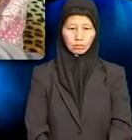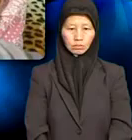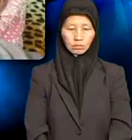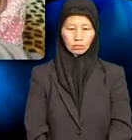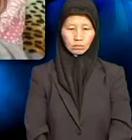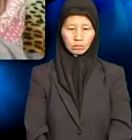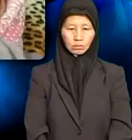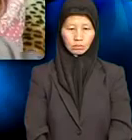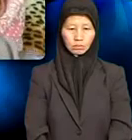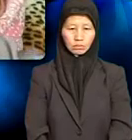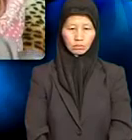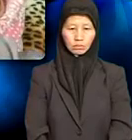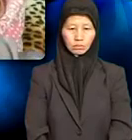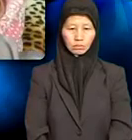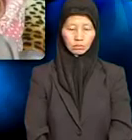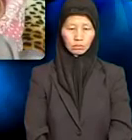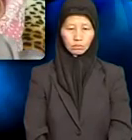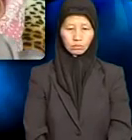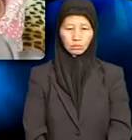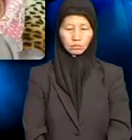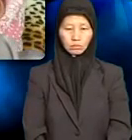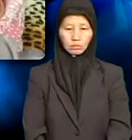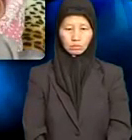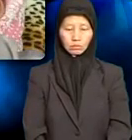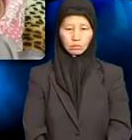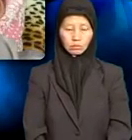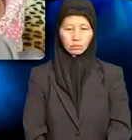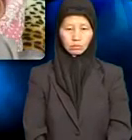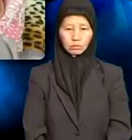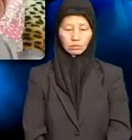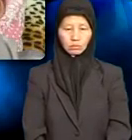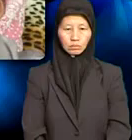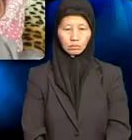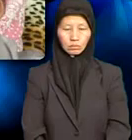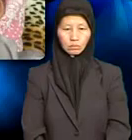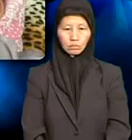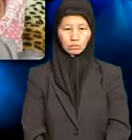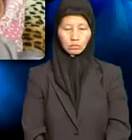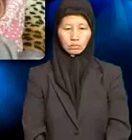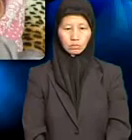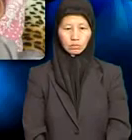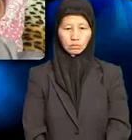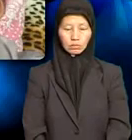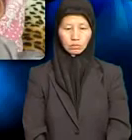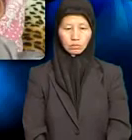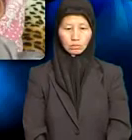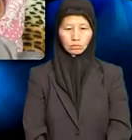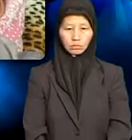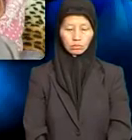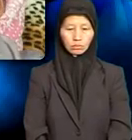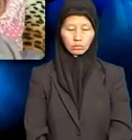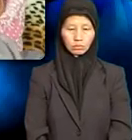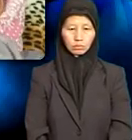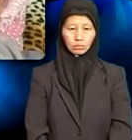bihamdih. Allahu Akbar. Rabbi firli warhamni wajburni warfa'ni warzuqni wahdini wa'afini